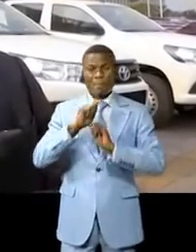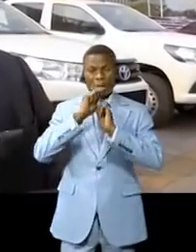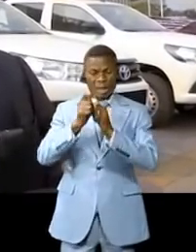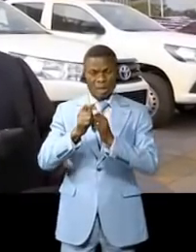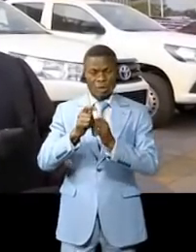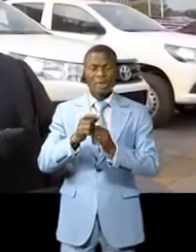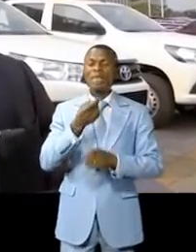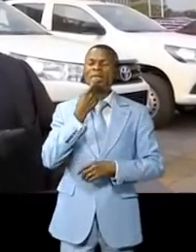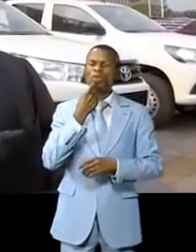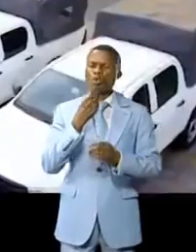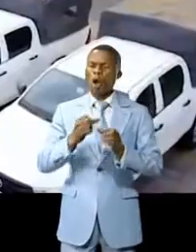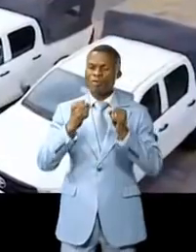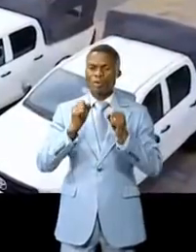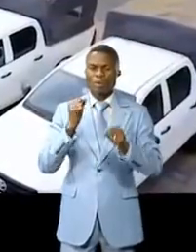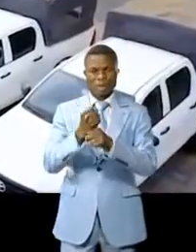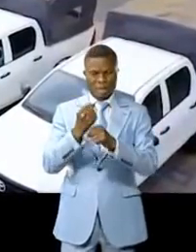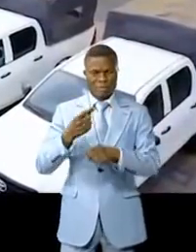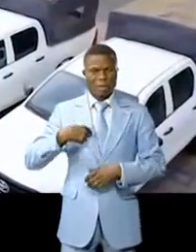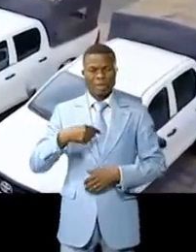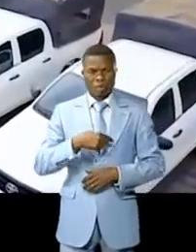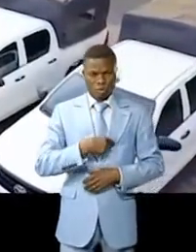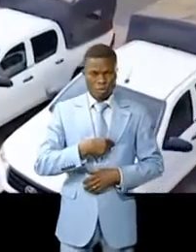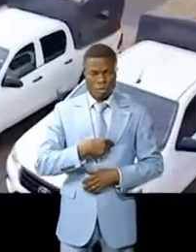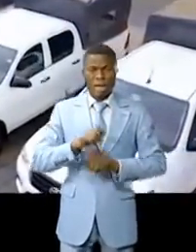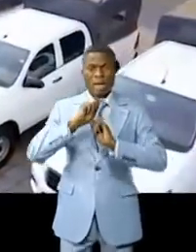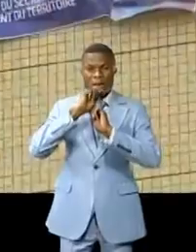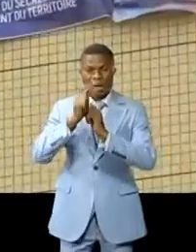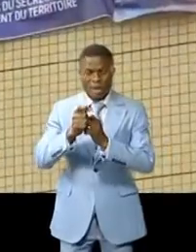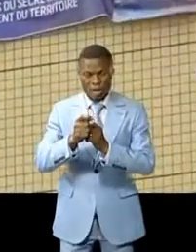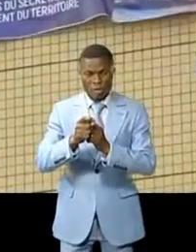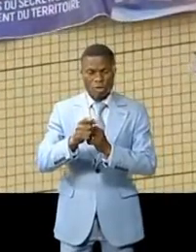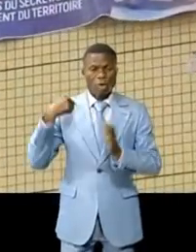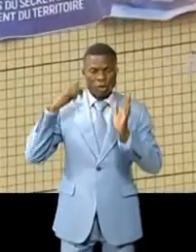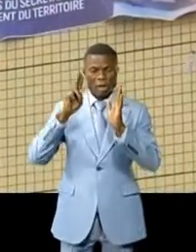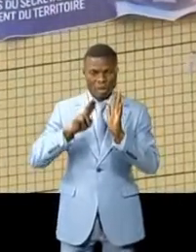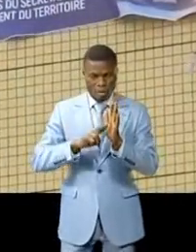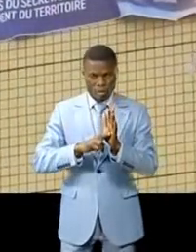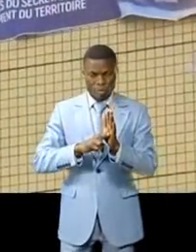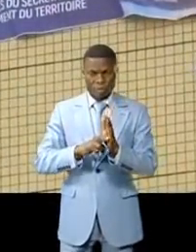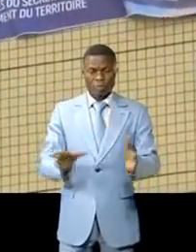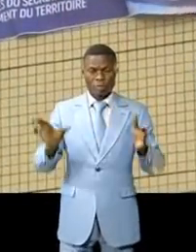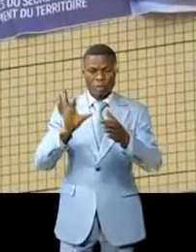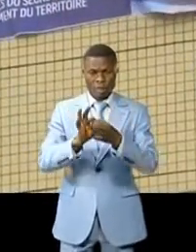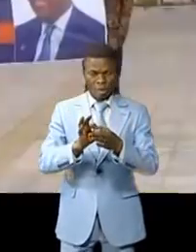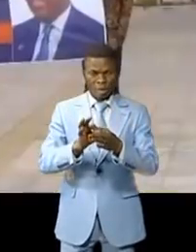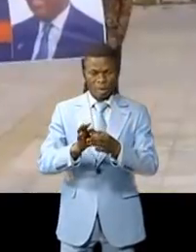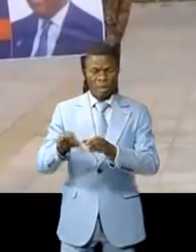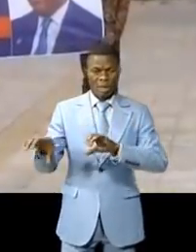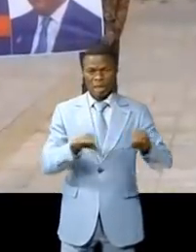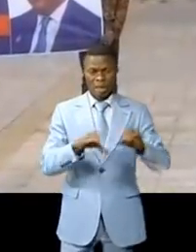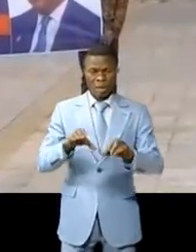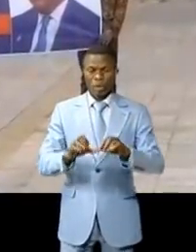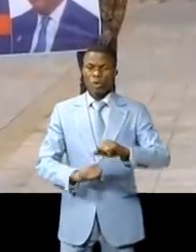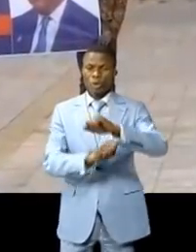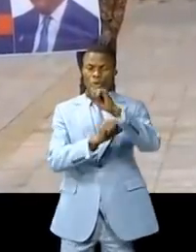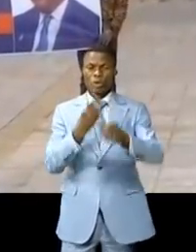Et historique pour notre service. Signalons que cette dotation du gouvernement Sama Lukonde entre dans le cadre de la mise en œuvre du pilier